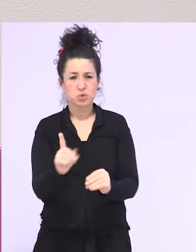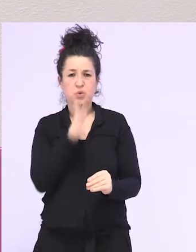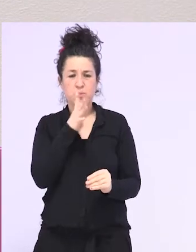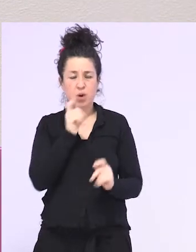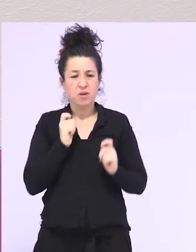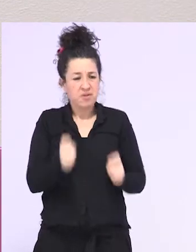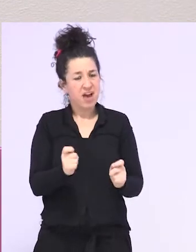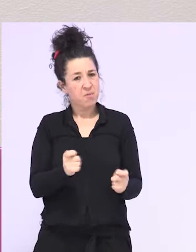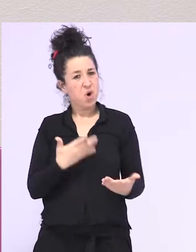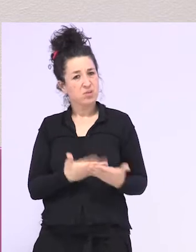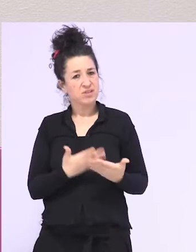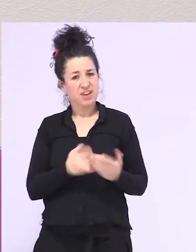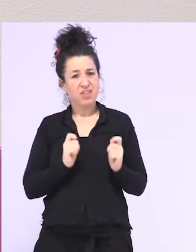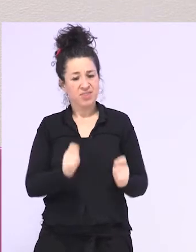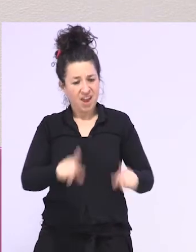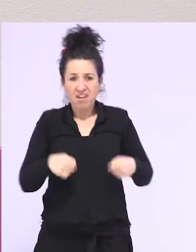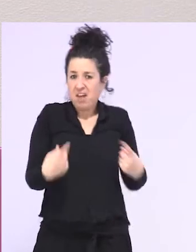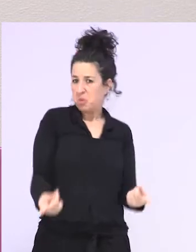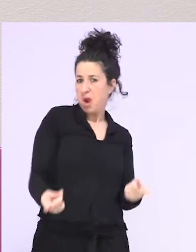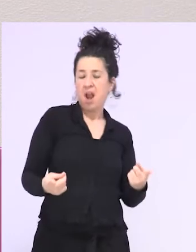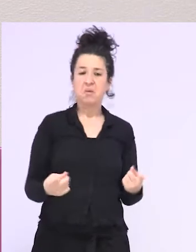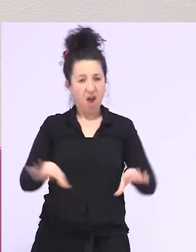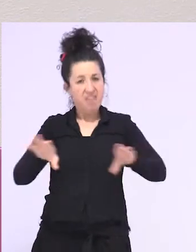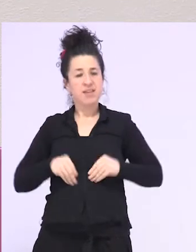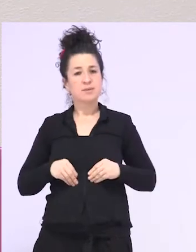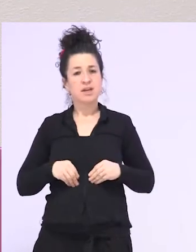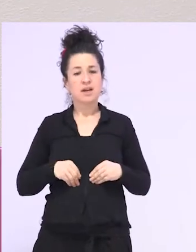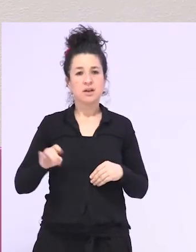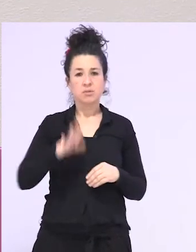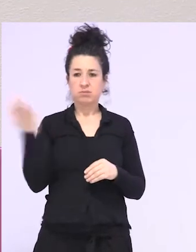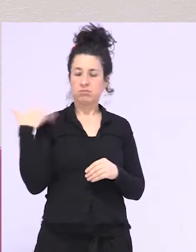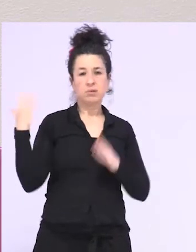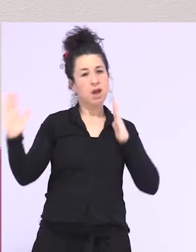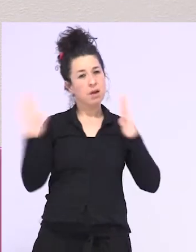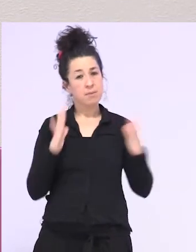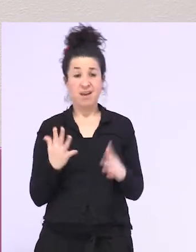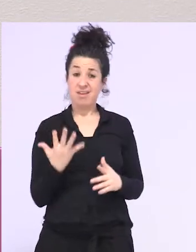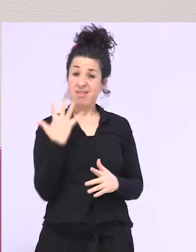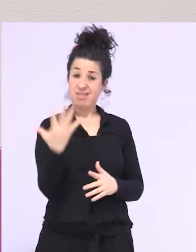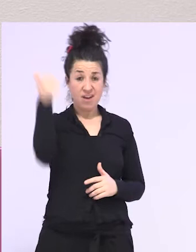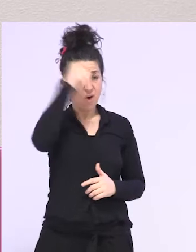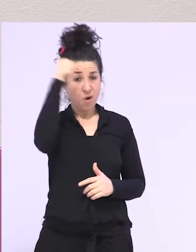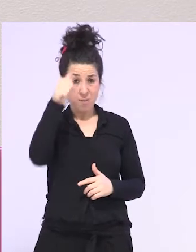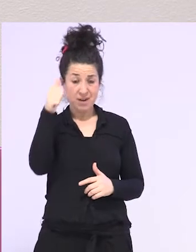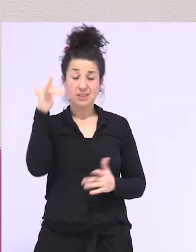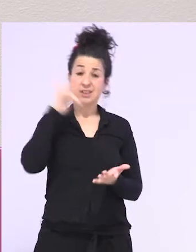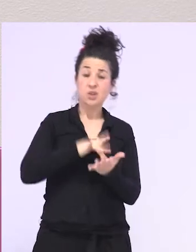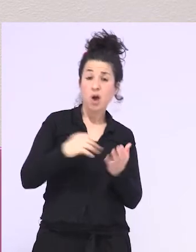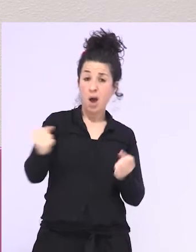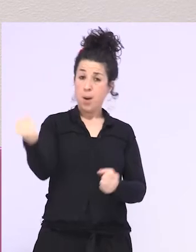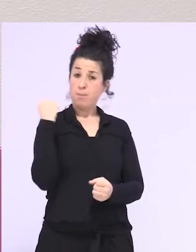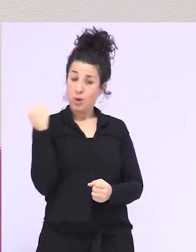beharrean, erasotzaile hauek zirela bost gizon momentu hartan zeukaten boterea baliatu zutenak beste